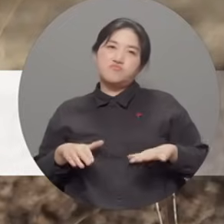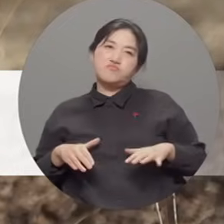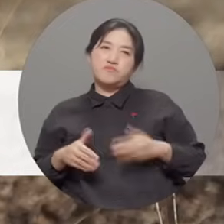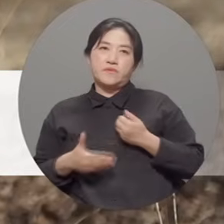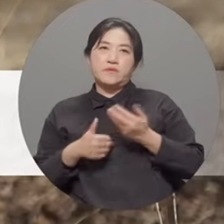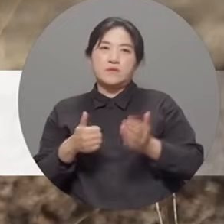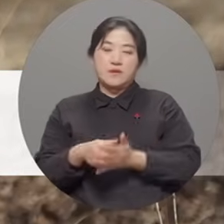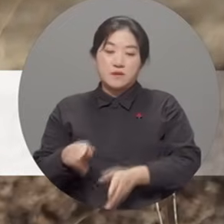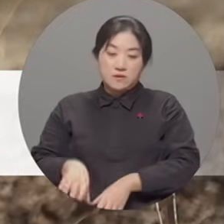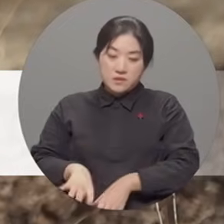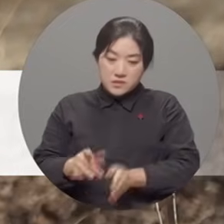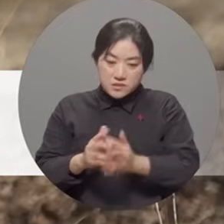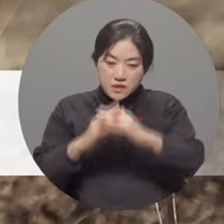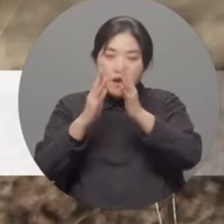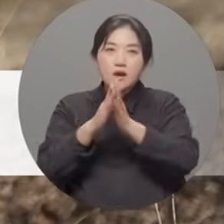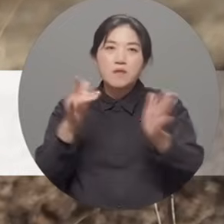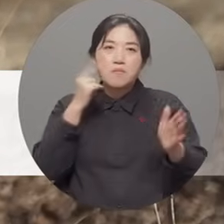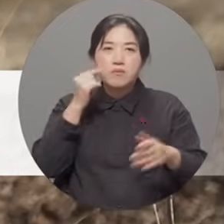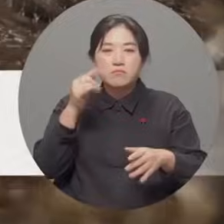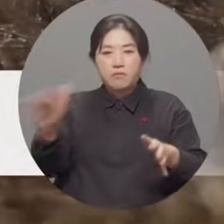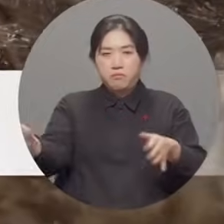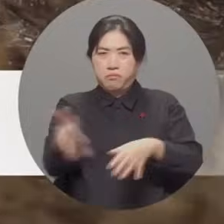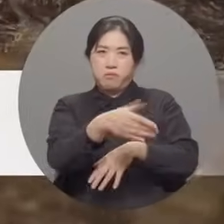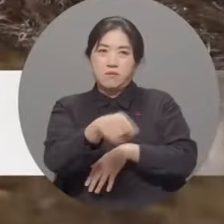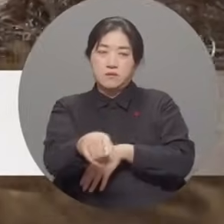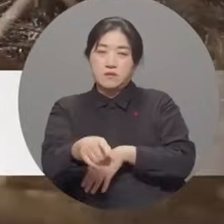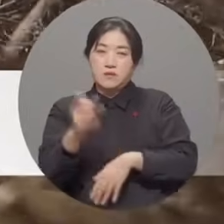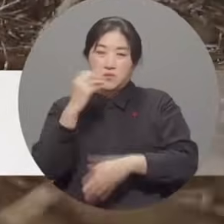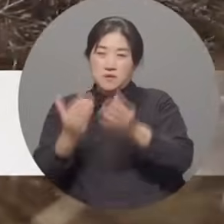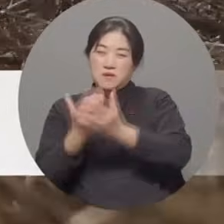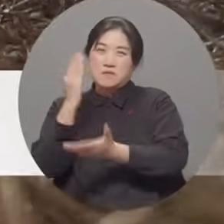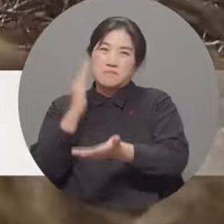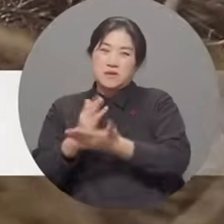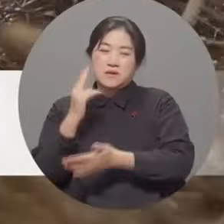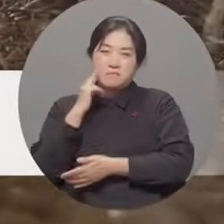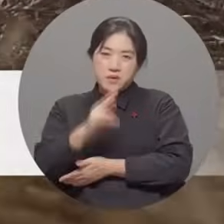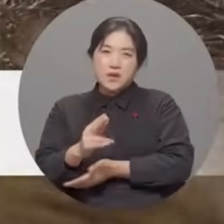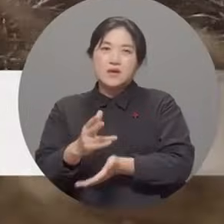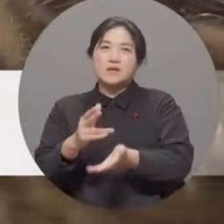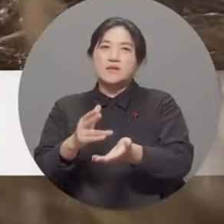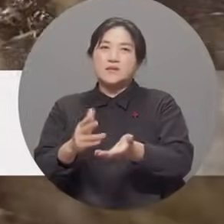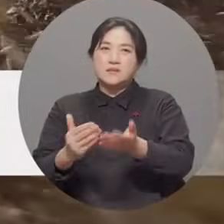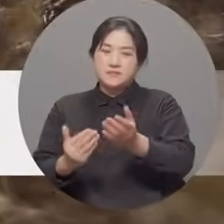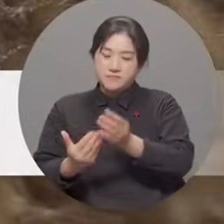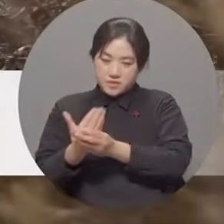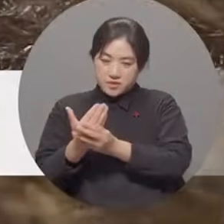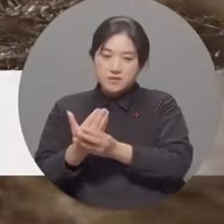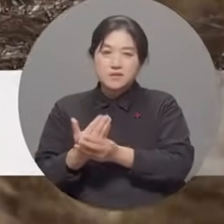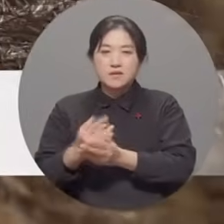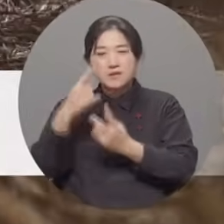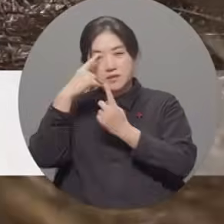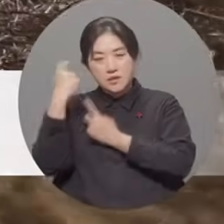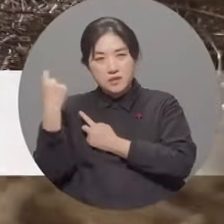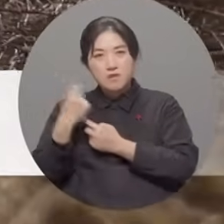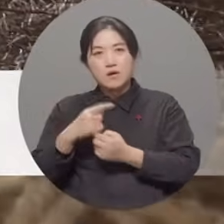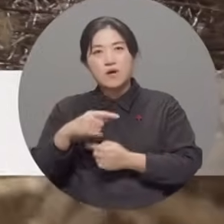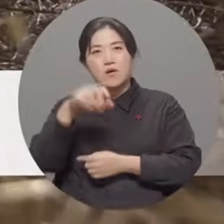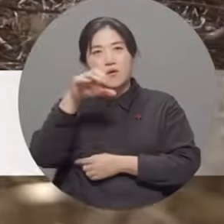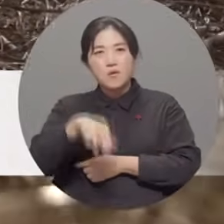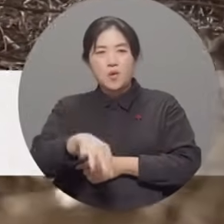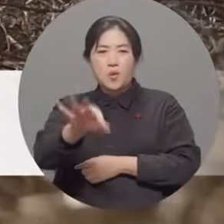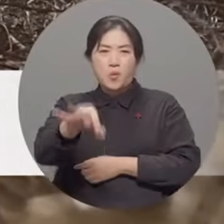공터로 남아있는데요. 또 일어나선 안 될 참사. 이를 기억하고 추모하는 공간이 홀대받는 건 이곳만이